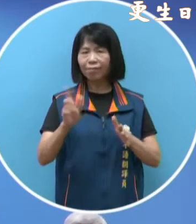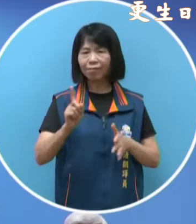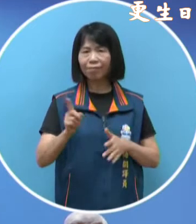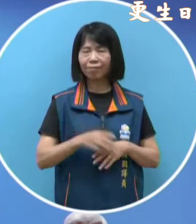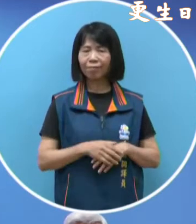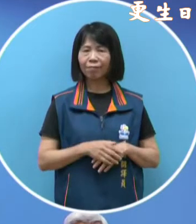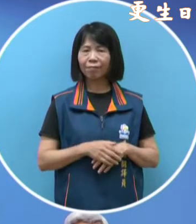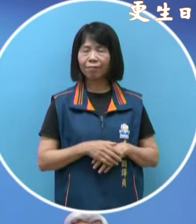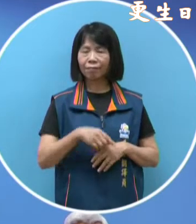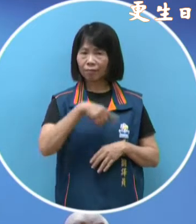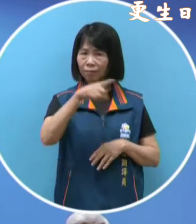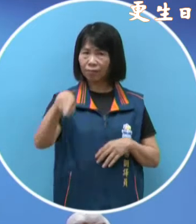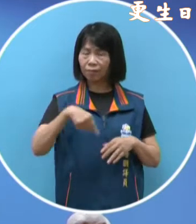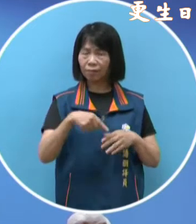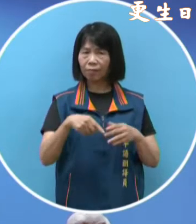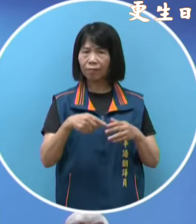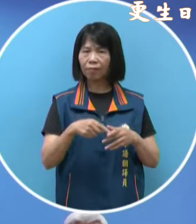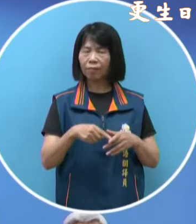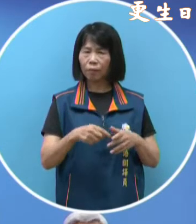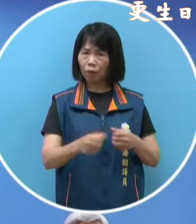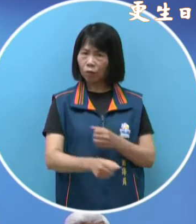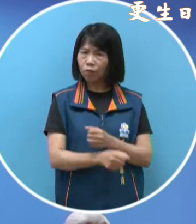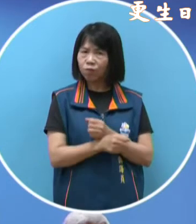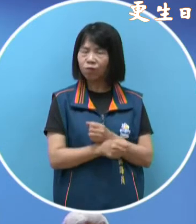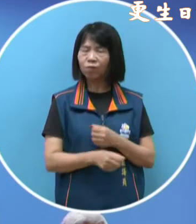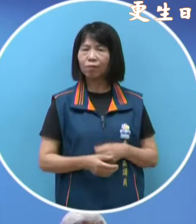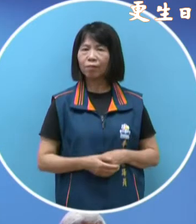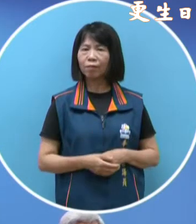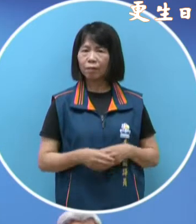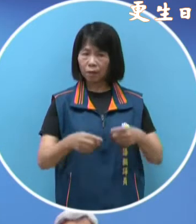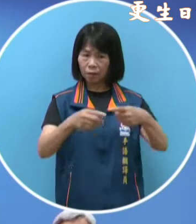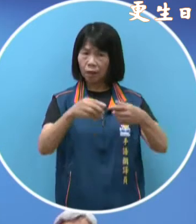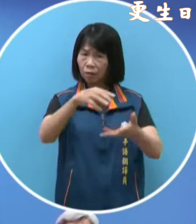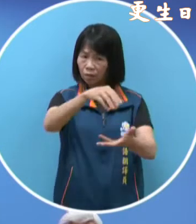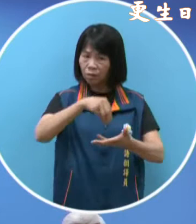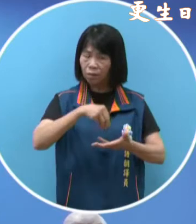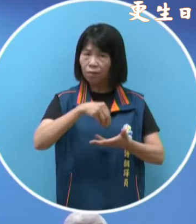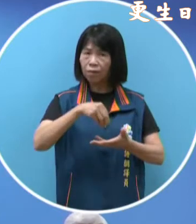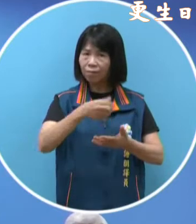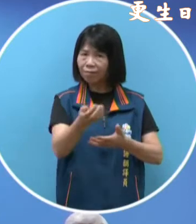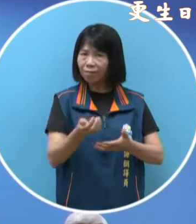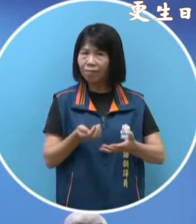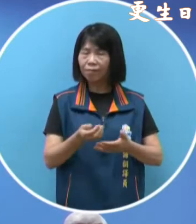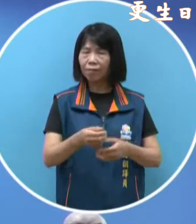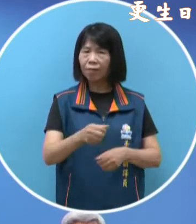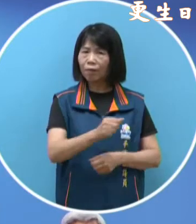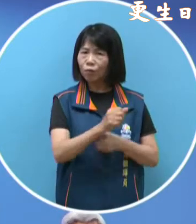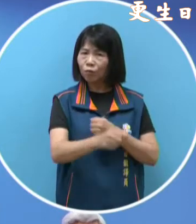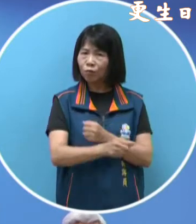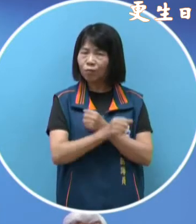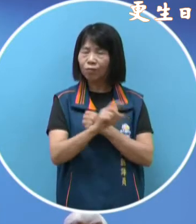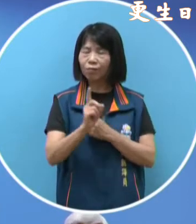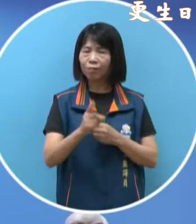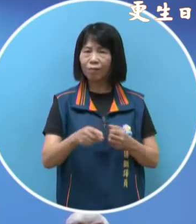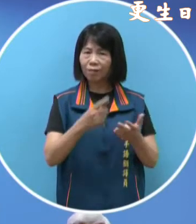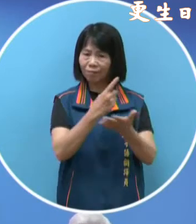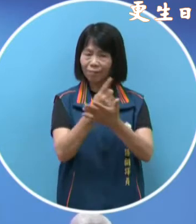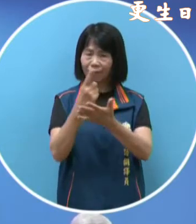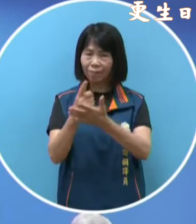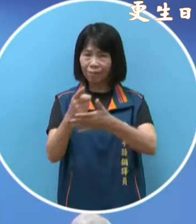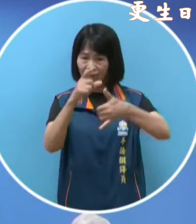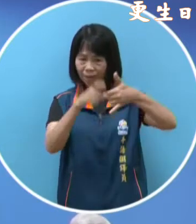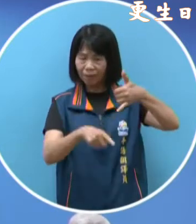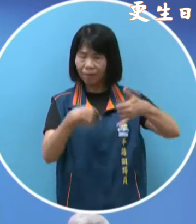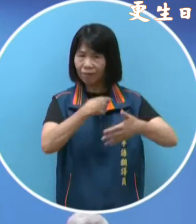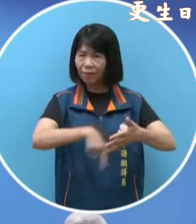这个部分请各位乡亲好朋友可能要注意哈，你要来领的时候哈，一定要带每一个人的